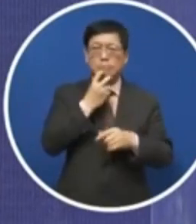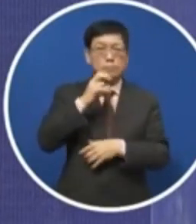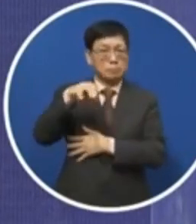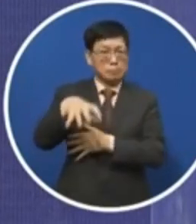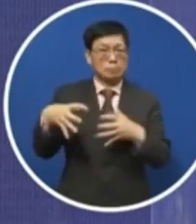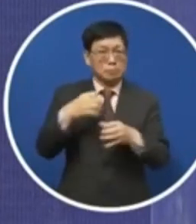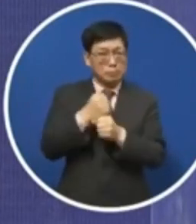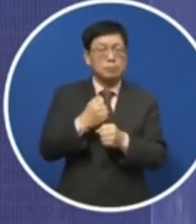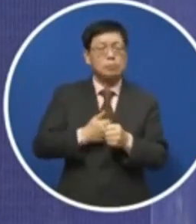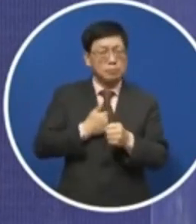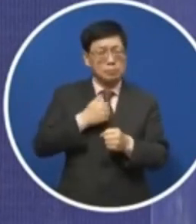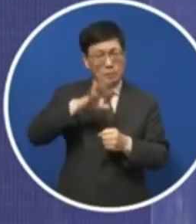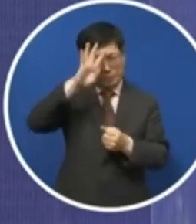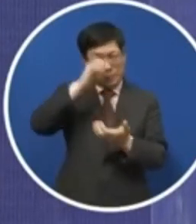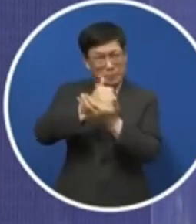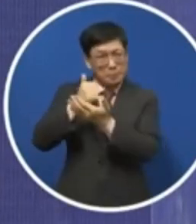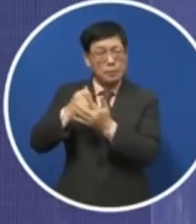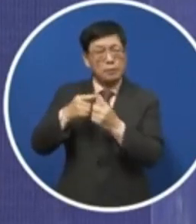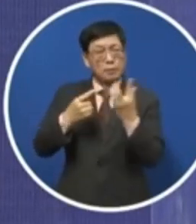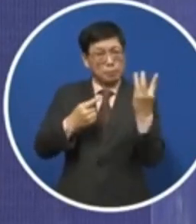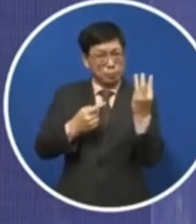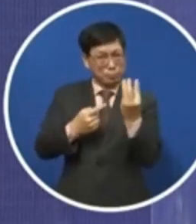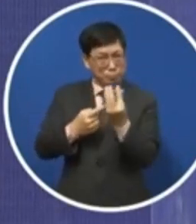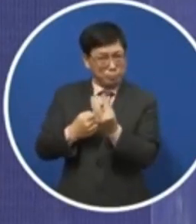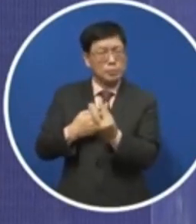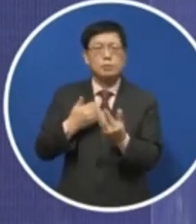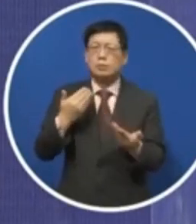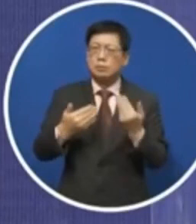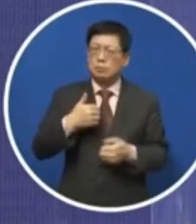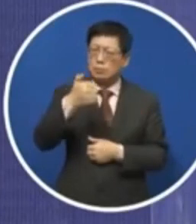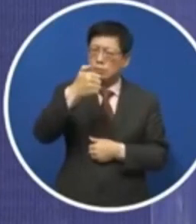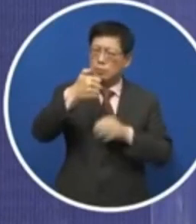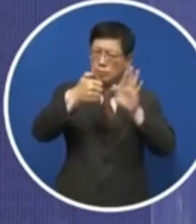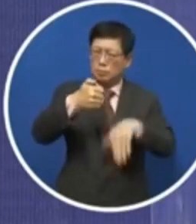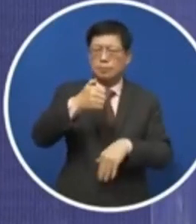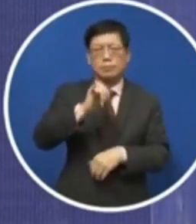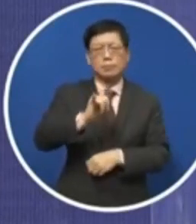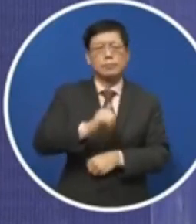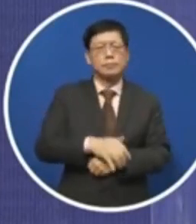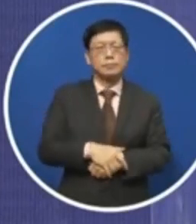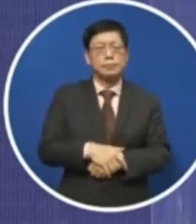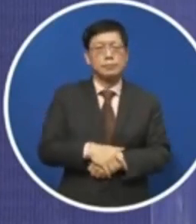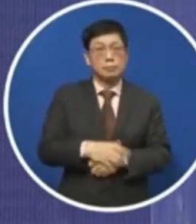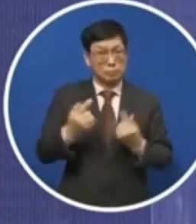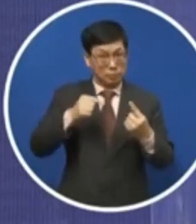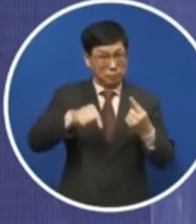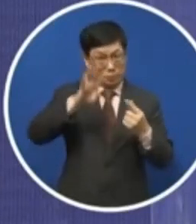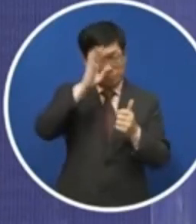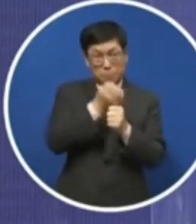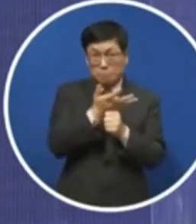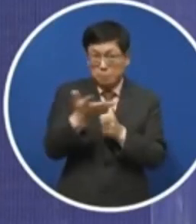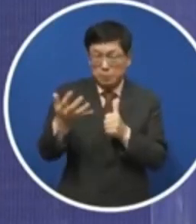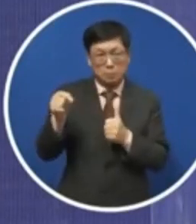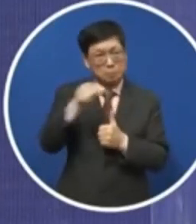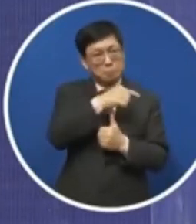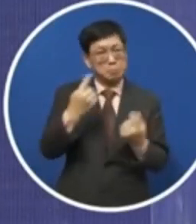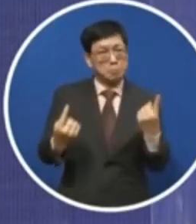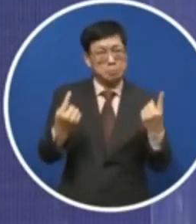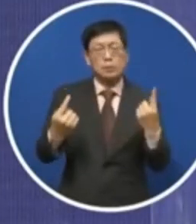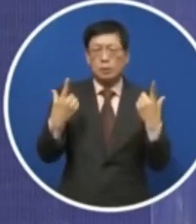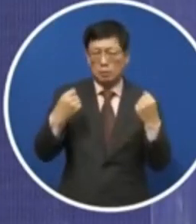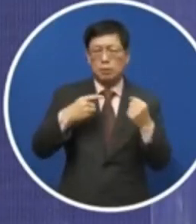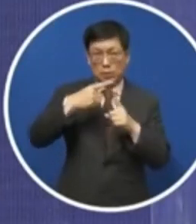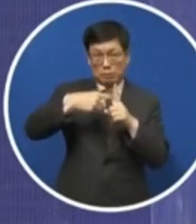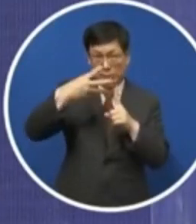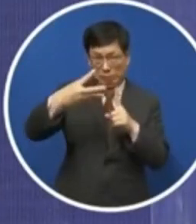下，确诊人数大约在这几天都维持在50人以下啊。那这样的疫情前后比较，虽然都在三